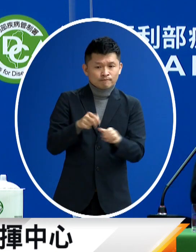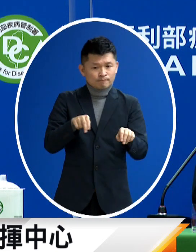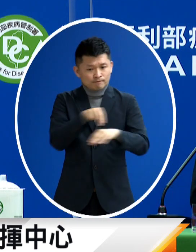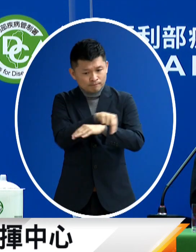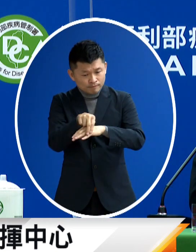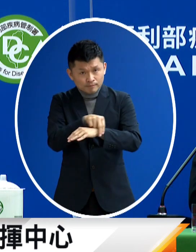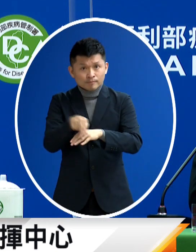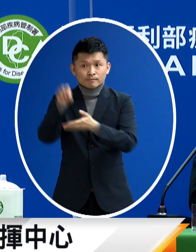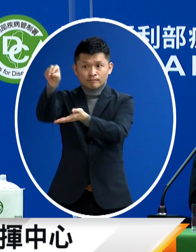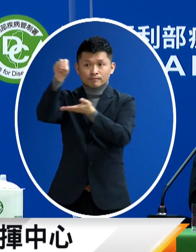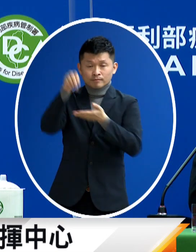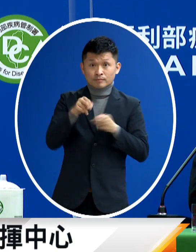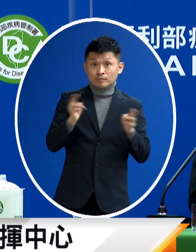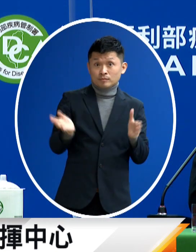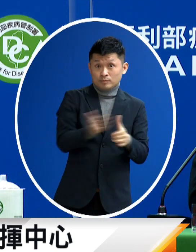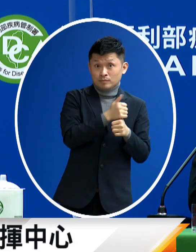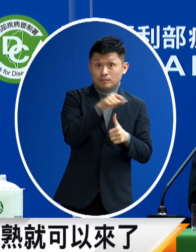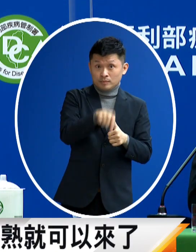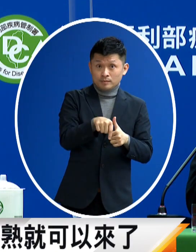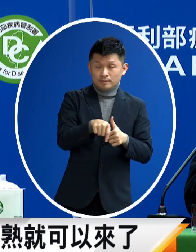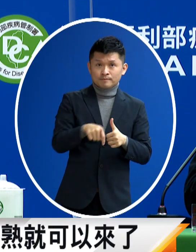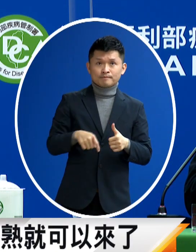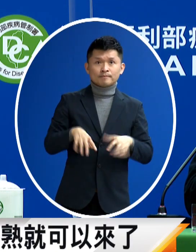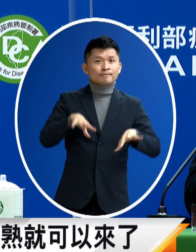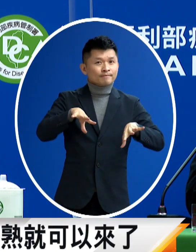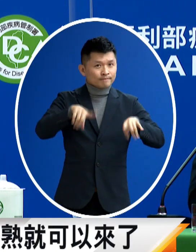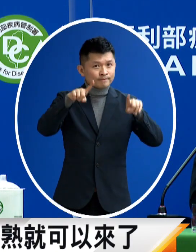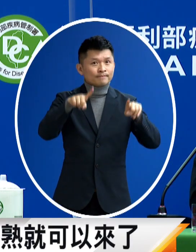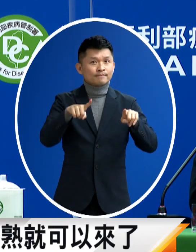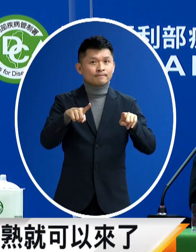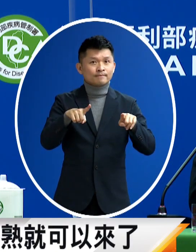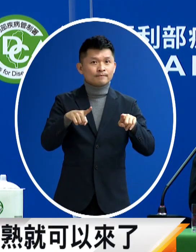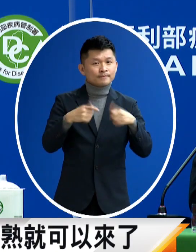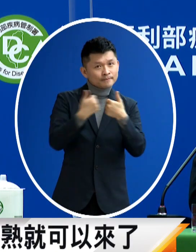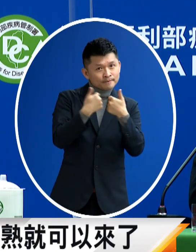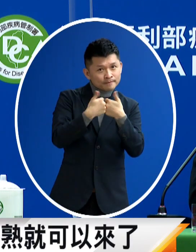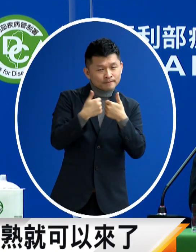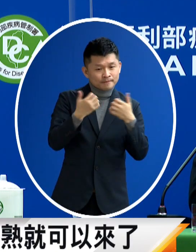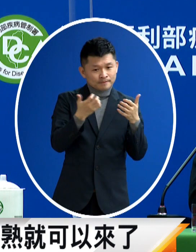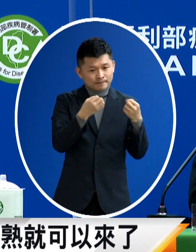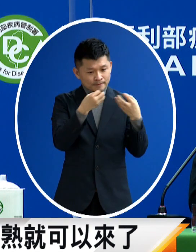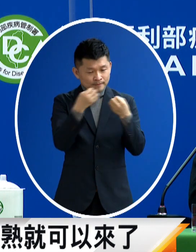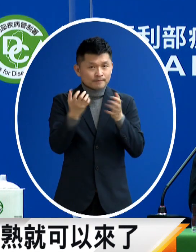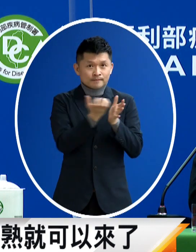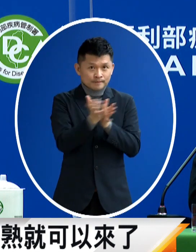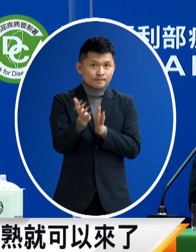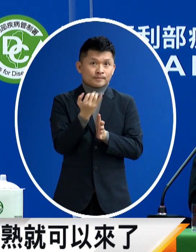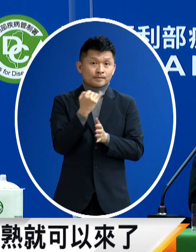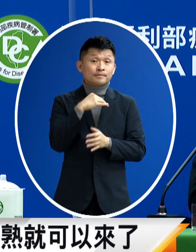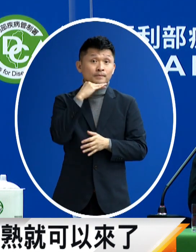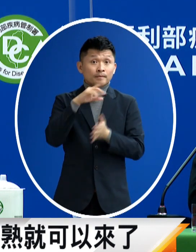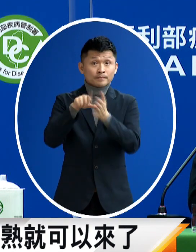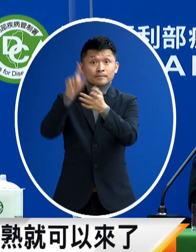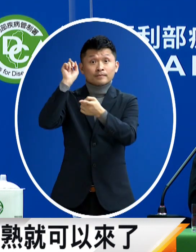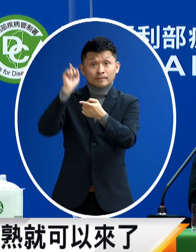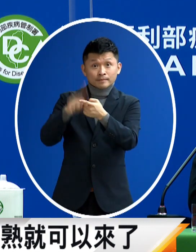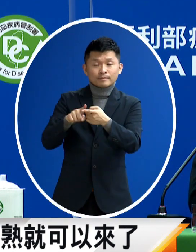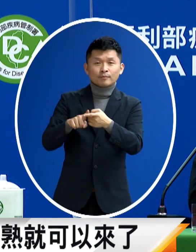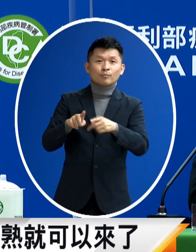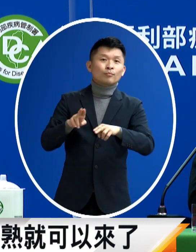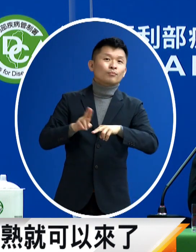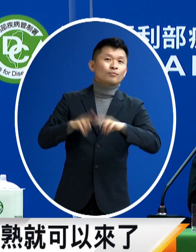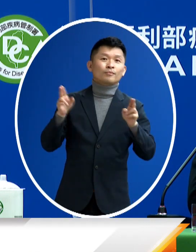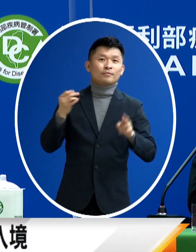划来，那提到指挥中心，我们可以先相关的先开始来准备，那时机成熟了，那就可以来